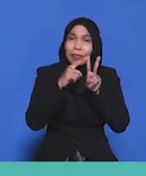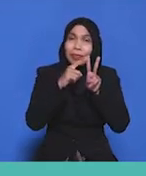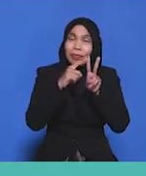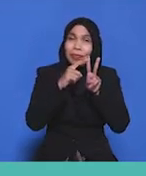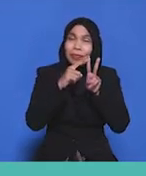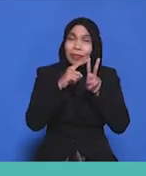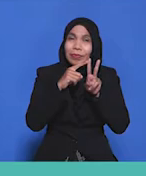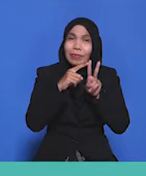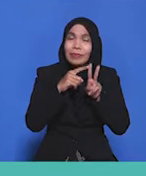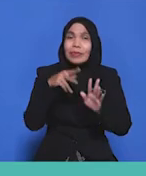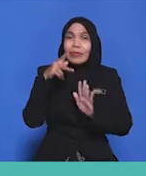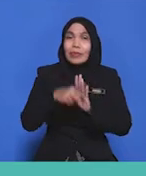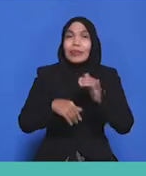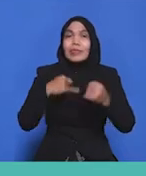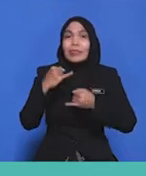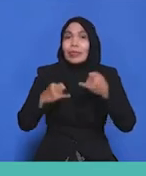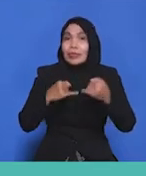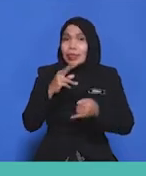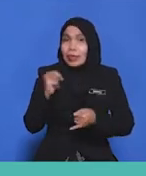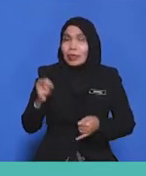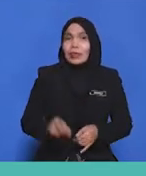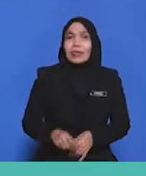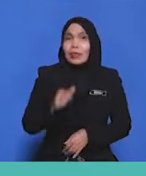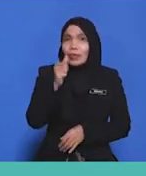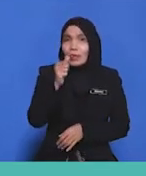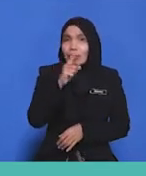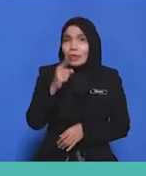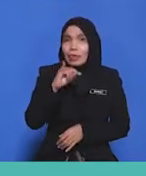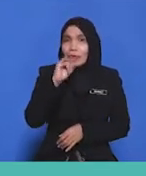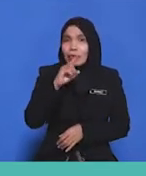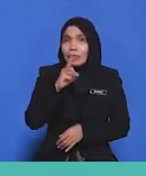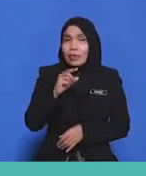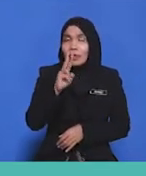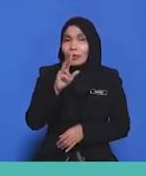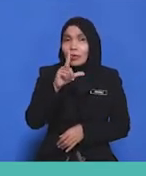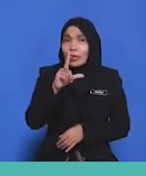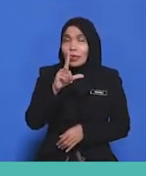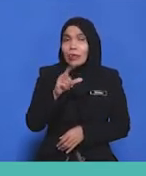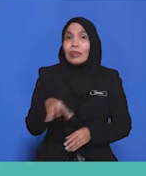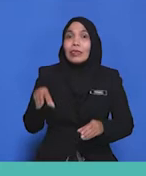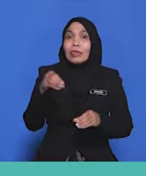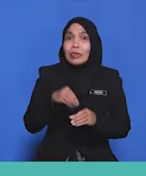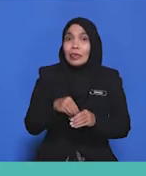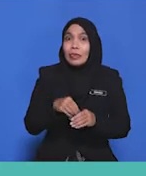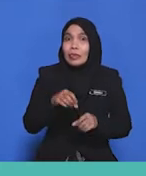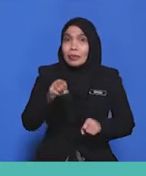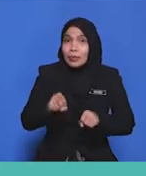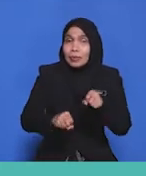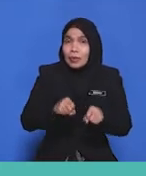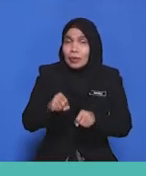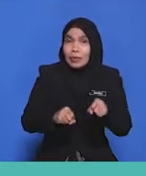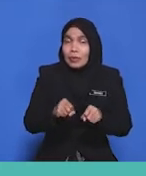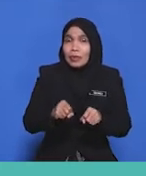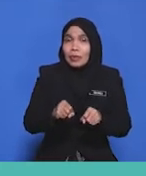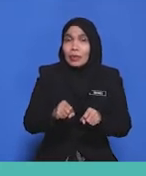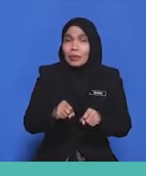kejayaan Azizul Hasni Awang dalam sukan berbasikal telah mendorong ramai kanak-kanak dan remaja menceburi